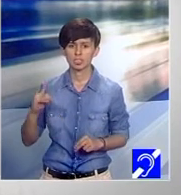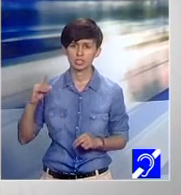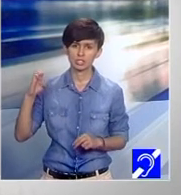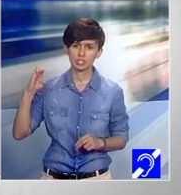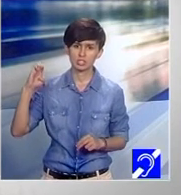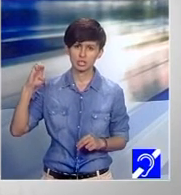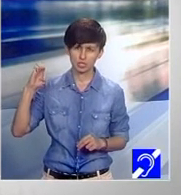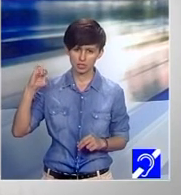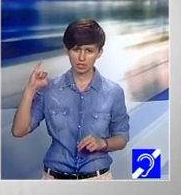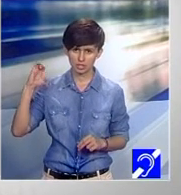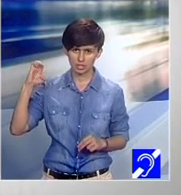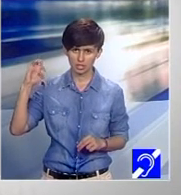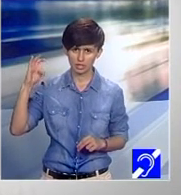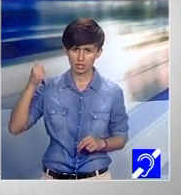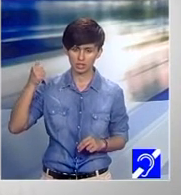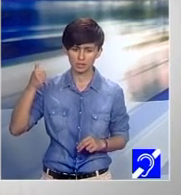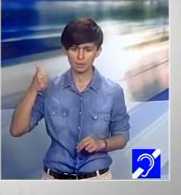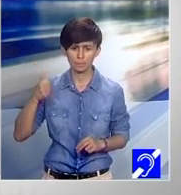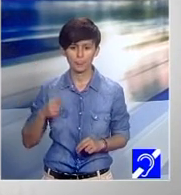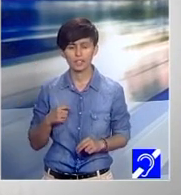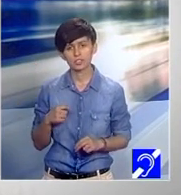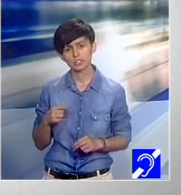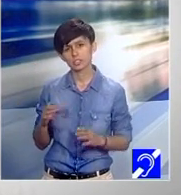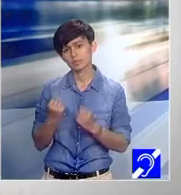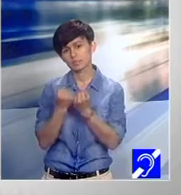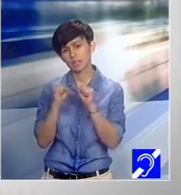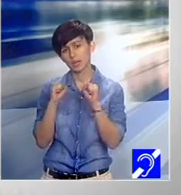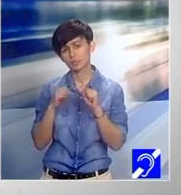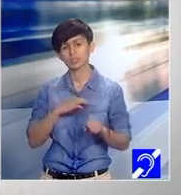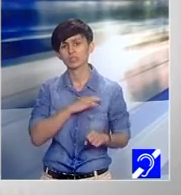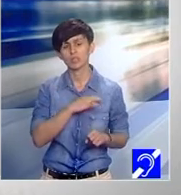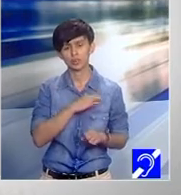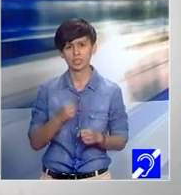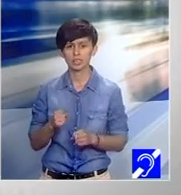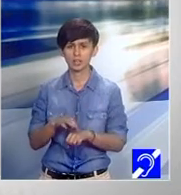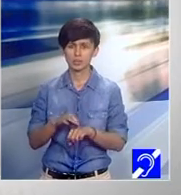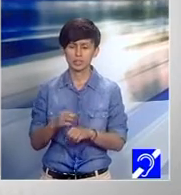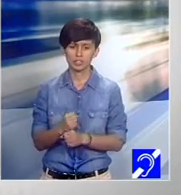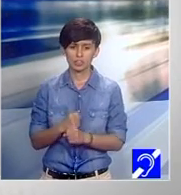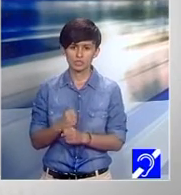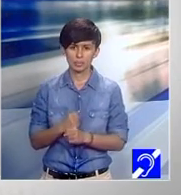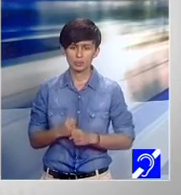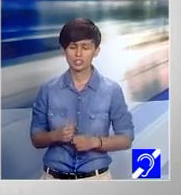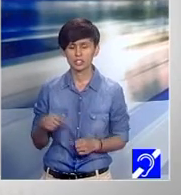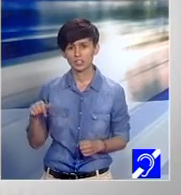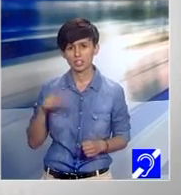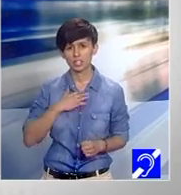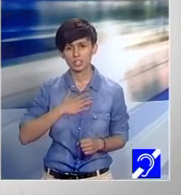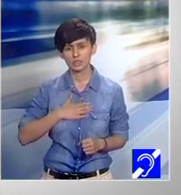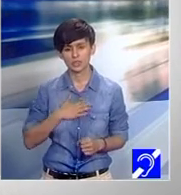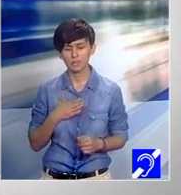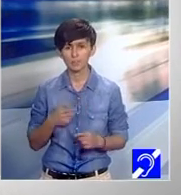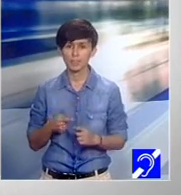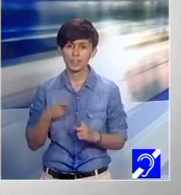România, este absolvent de UMF Iuliu Hațeganu Cluj, care dorește să rămână să se ocupe de această